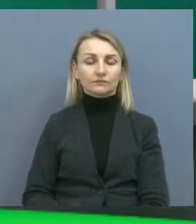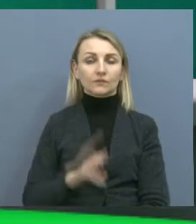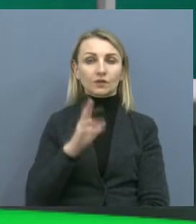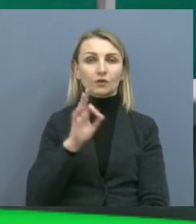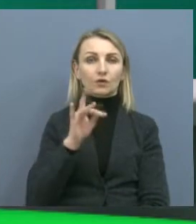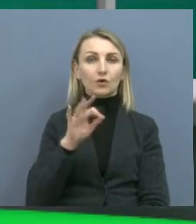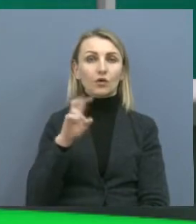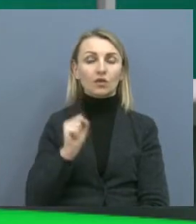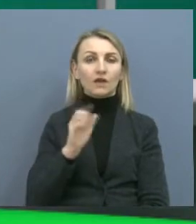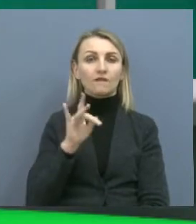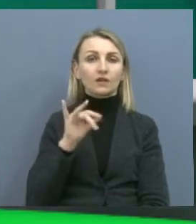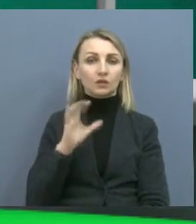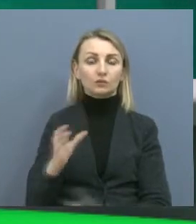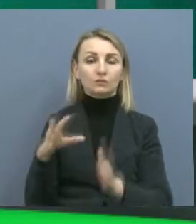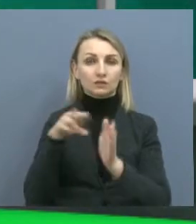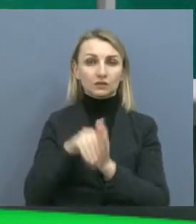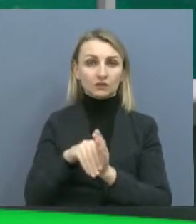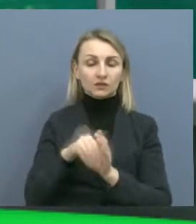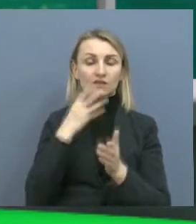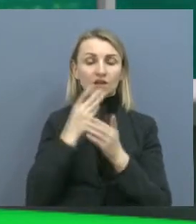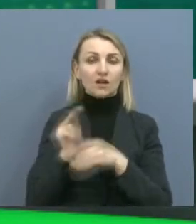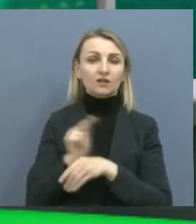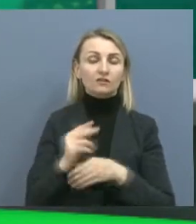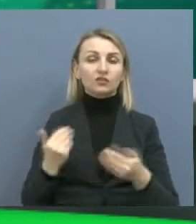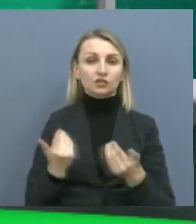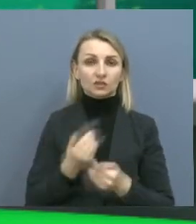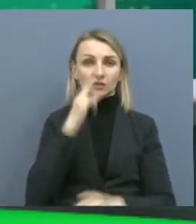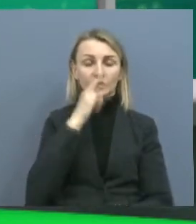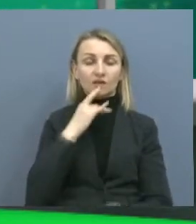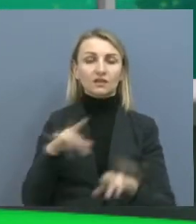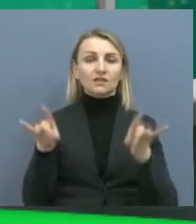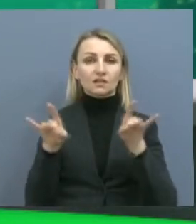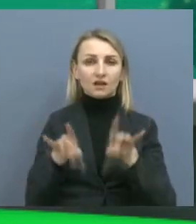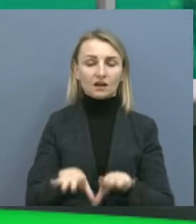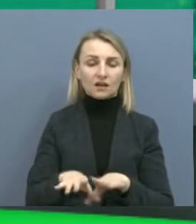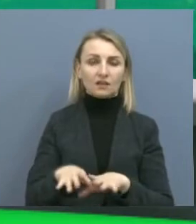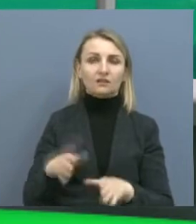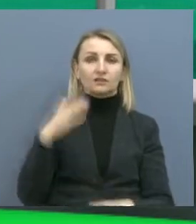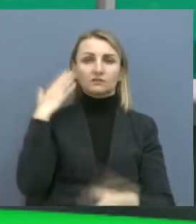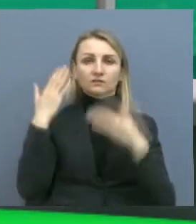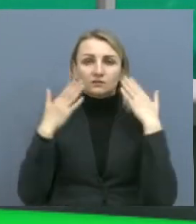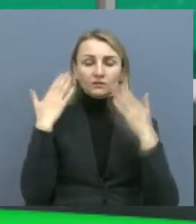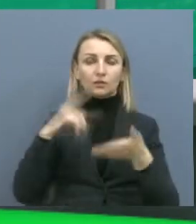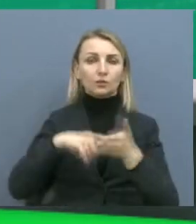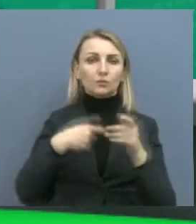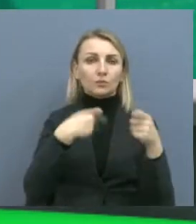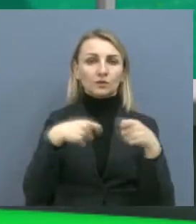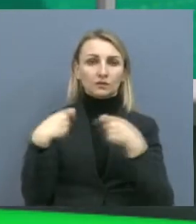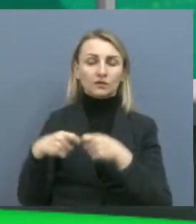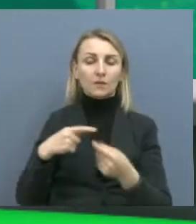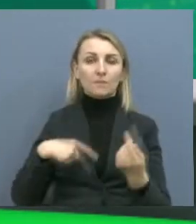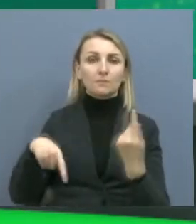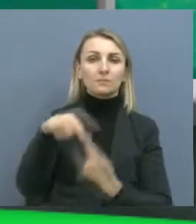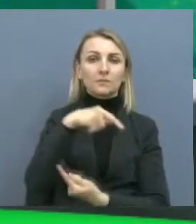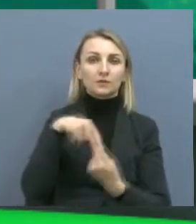Коронавирус внес свои коррективы в жизнь казахстанцев. Торговые дома, рестораны, развлекательные заведения закрыты. Бизнес, в особенности